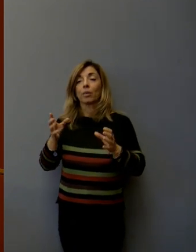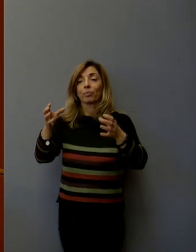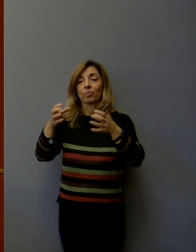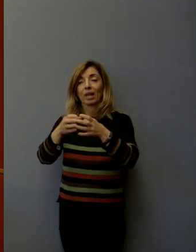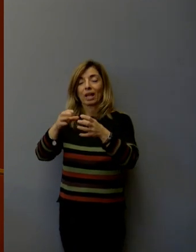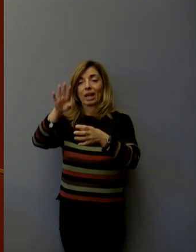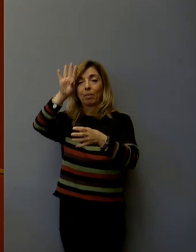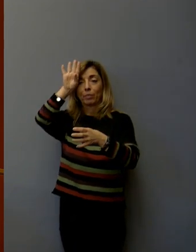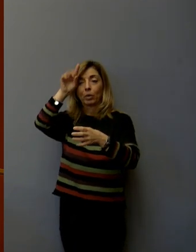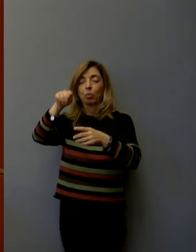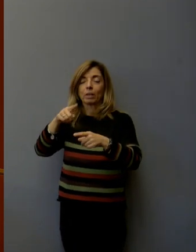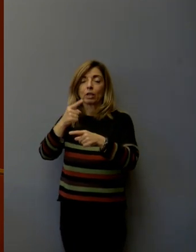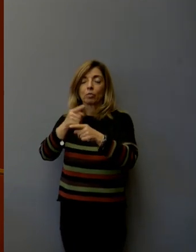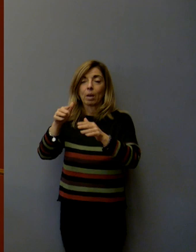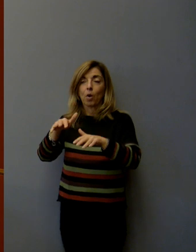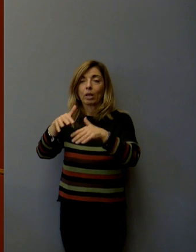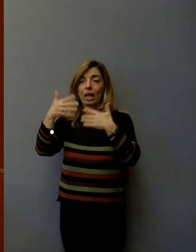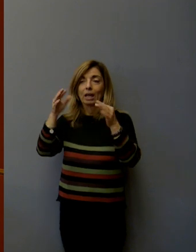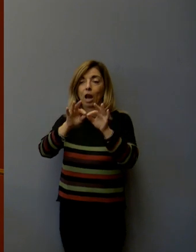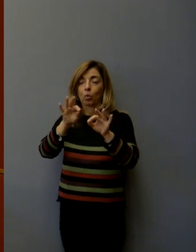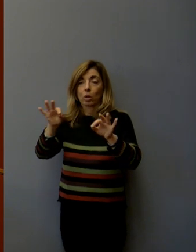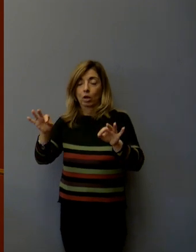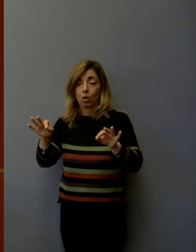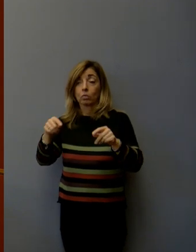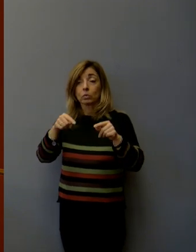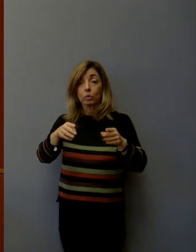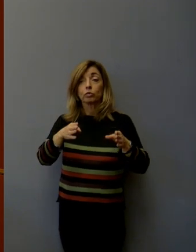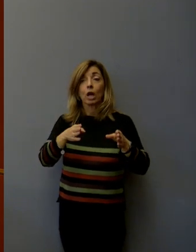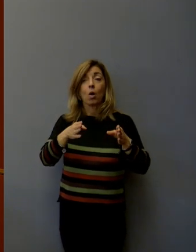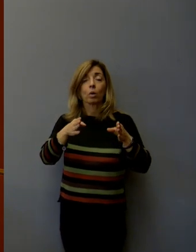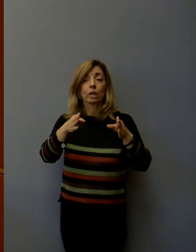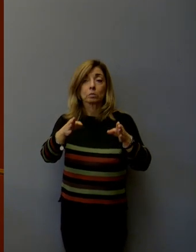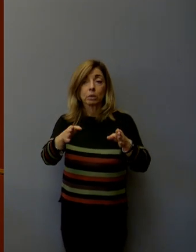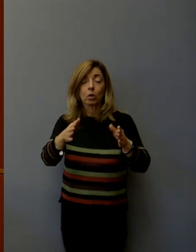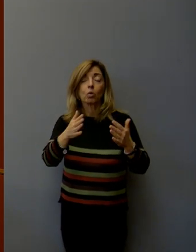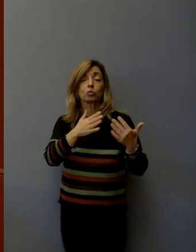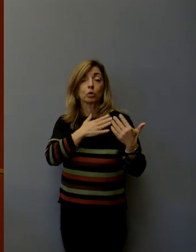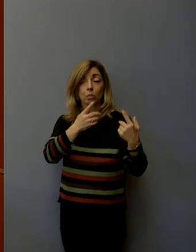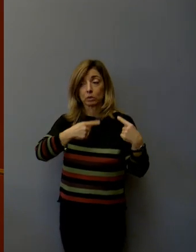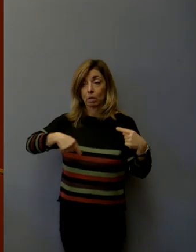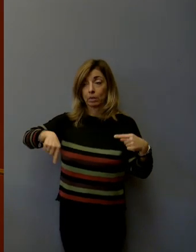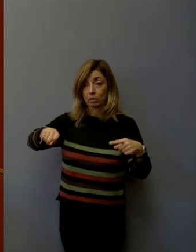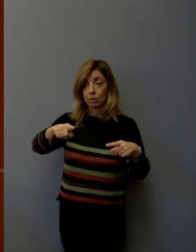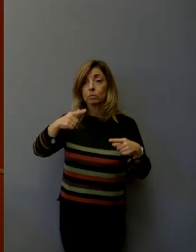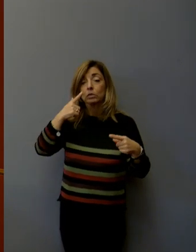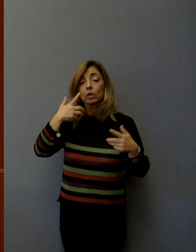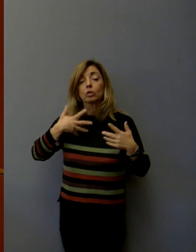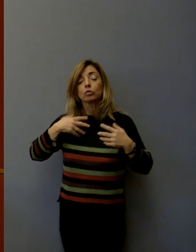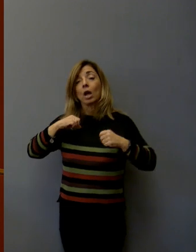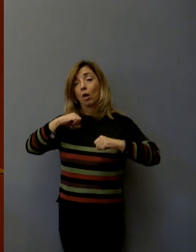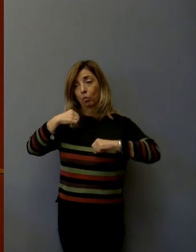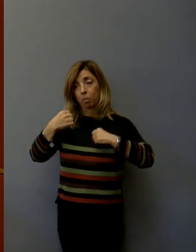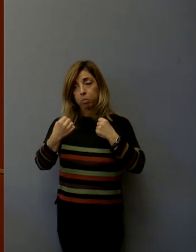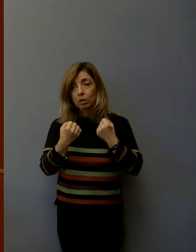mi sembra responsabile da parte di tutti e quindi se c'è un atteggiamento di questo genere Lo facciamo se